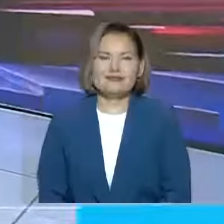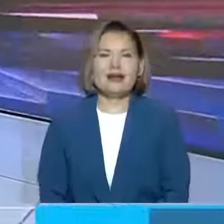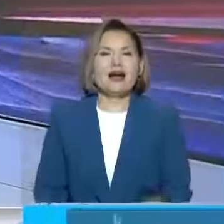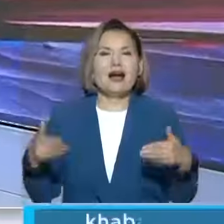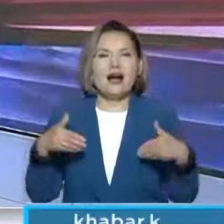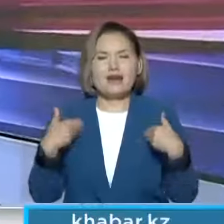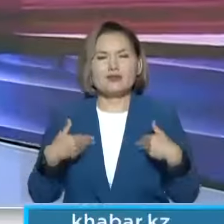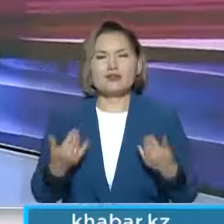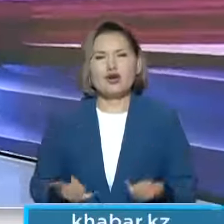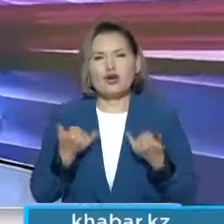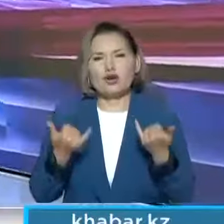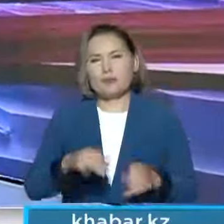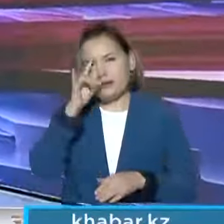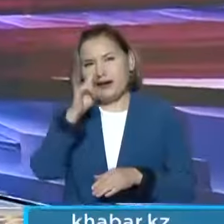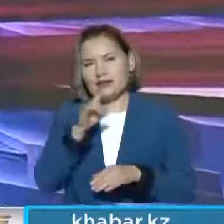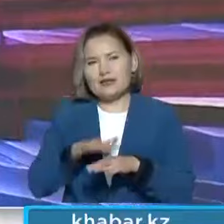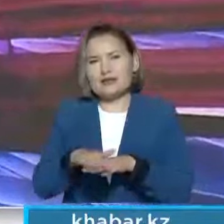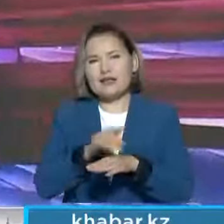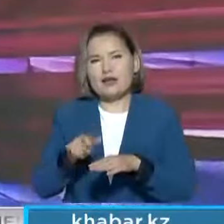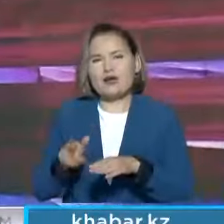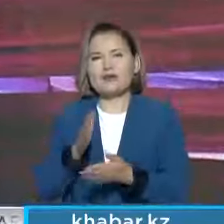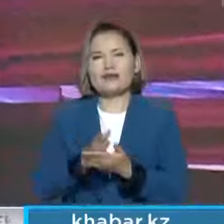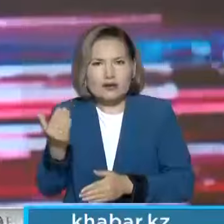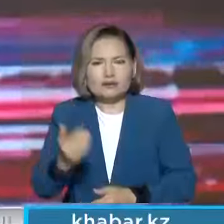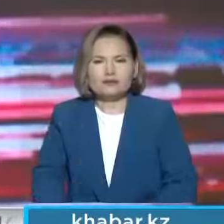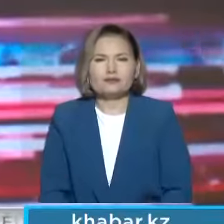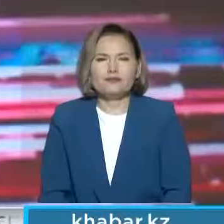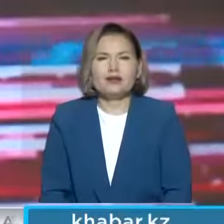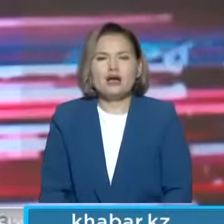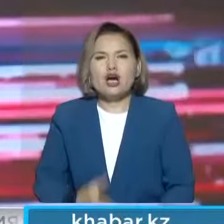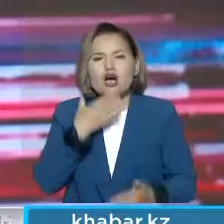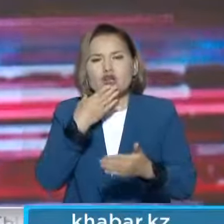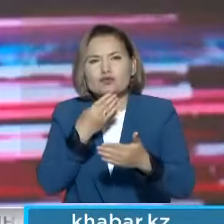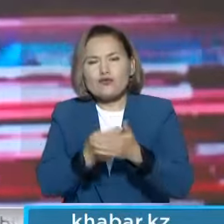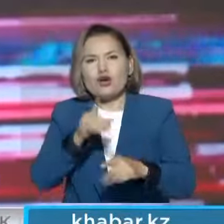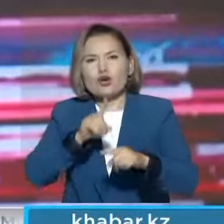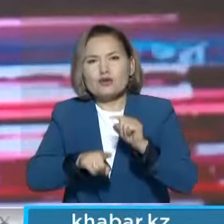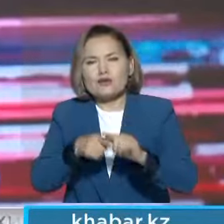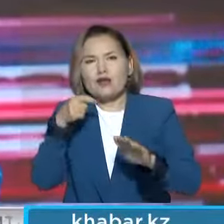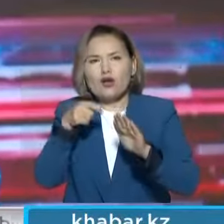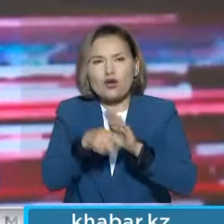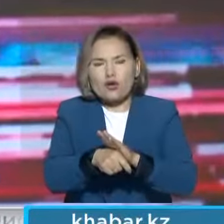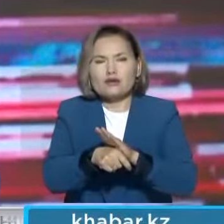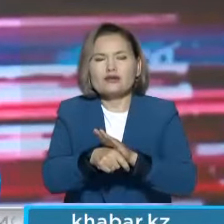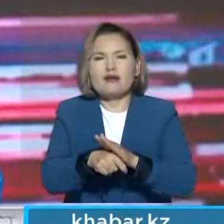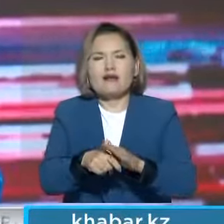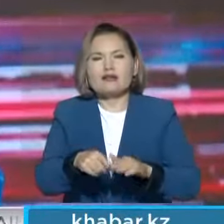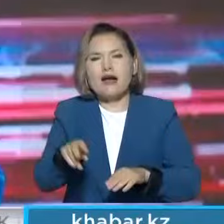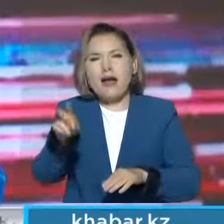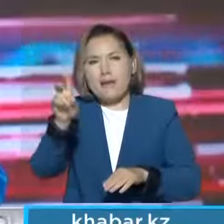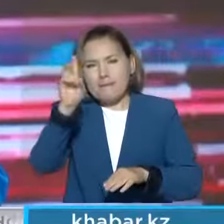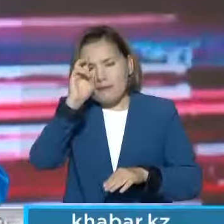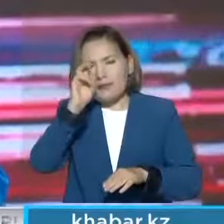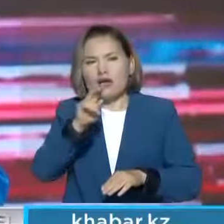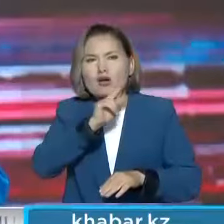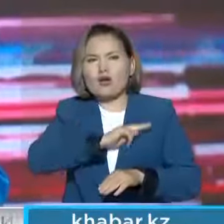Армысыздар, эфирде жаңалықтар, студияда Мөлдір Доспаева, Суырда аудармада Самал Жантемір. Таныстарын мектепте мұғалім деп тіркеп, миллиардтаған ақша